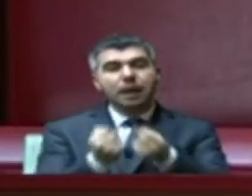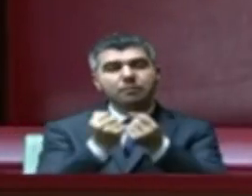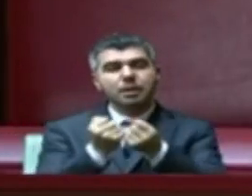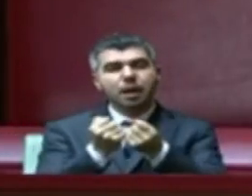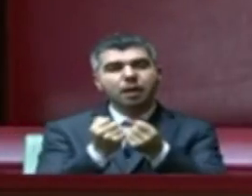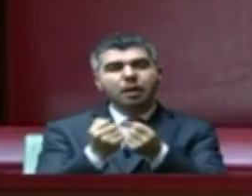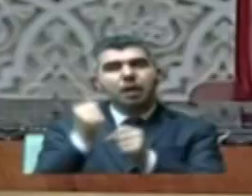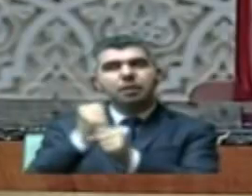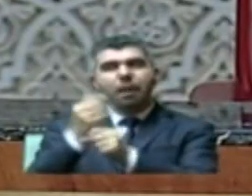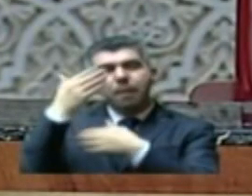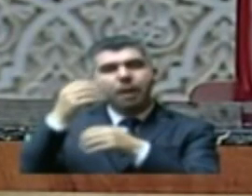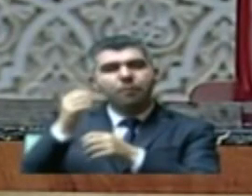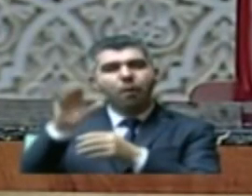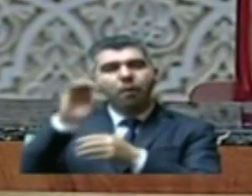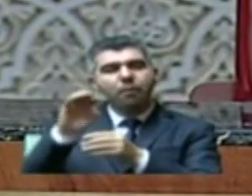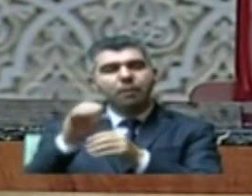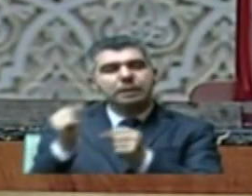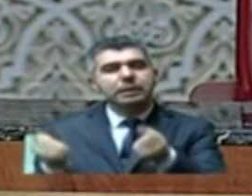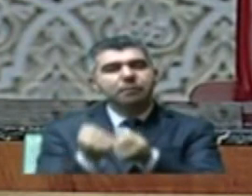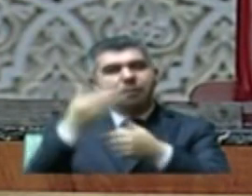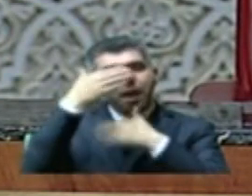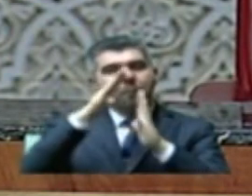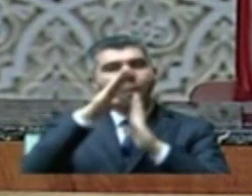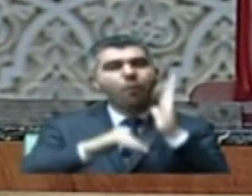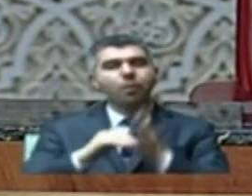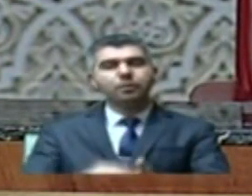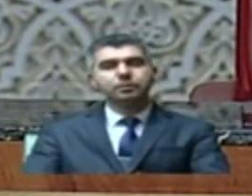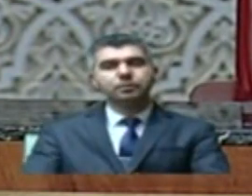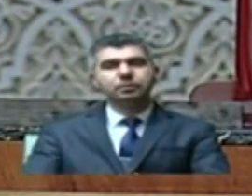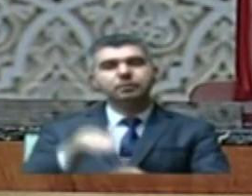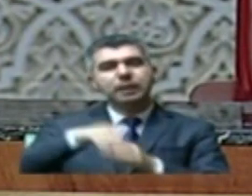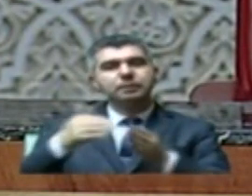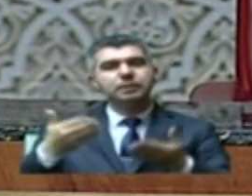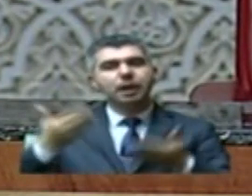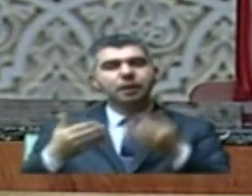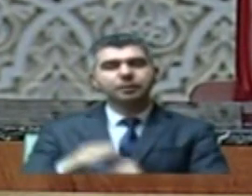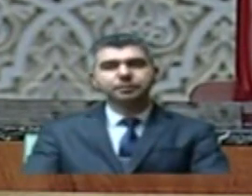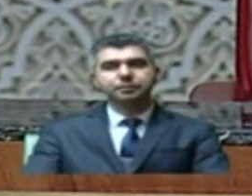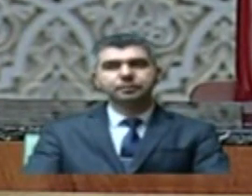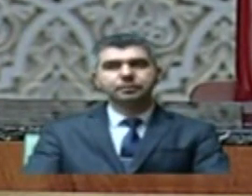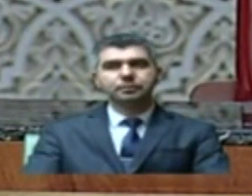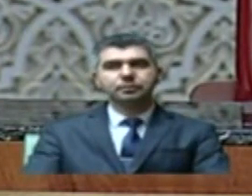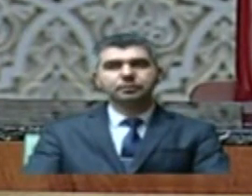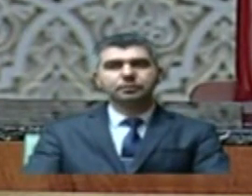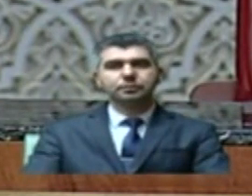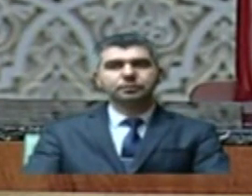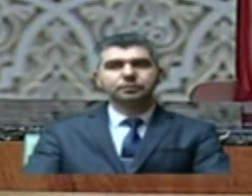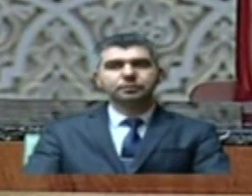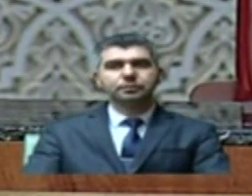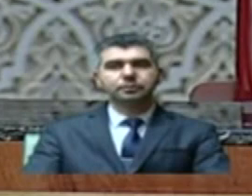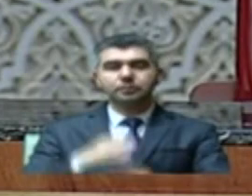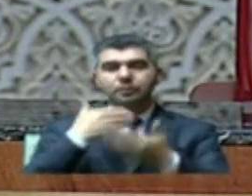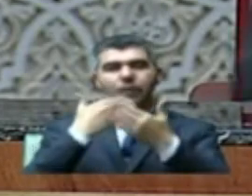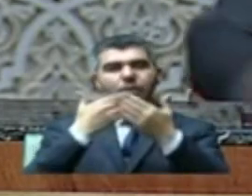الوطنيه. الكلمه لاحد الساده المستشارين فريق الاستقلالي وللوحده والتعدد لتقديم السؤال. تفضل السي مكاوي. شكرا